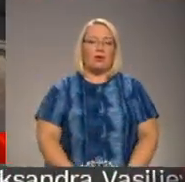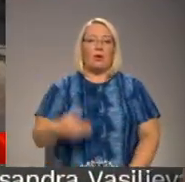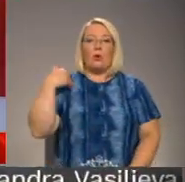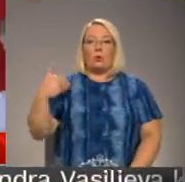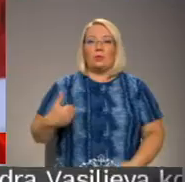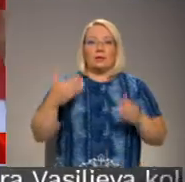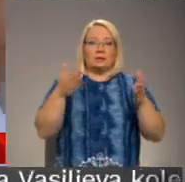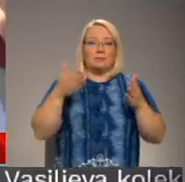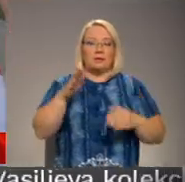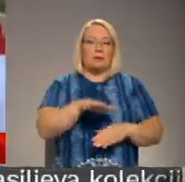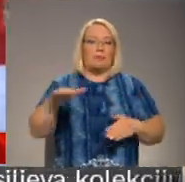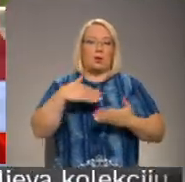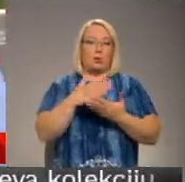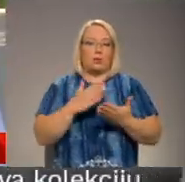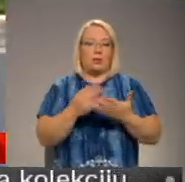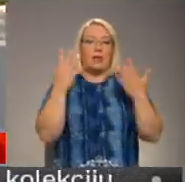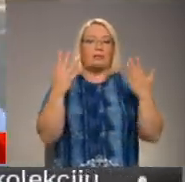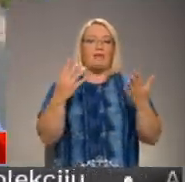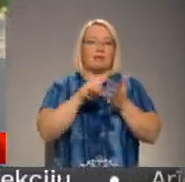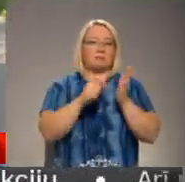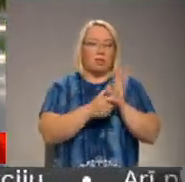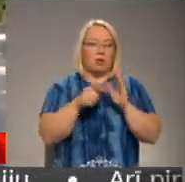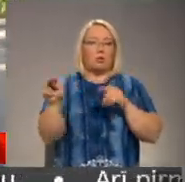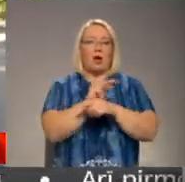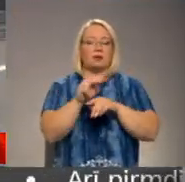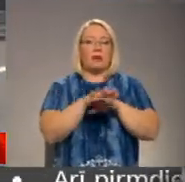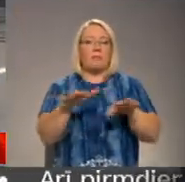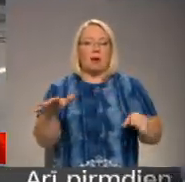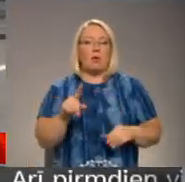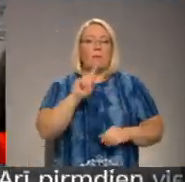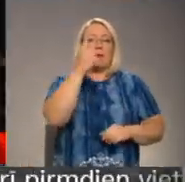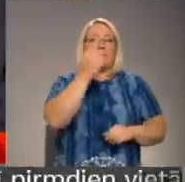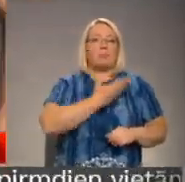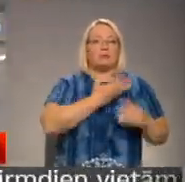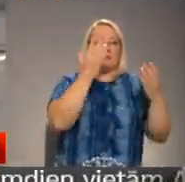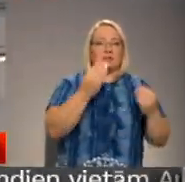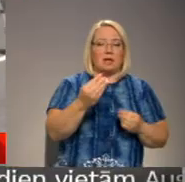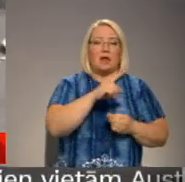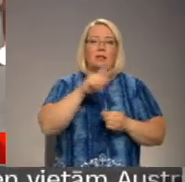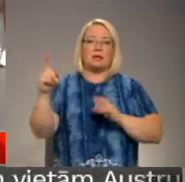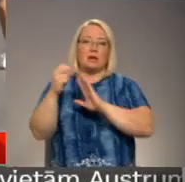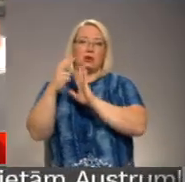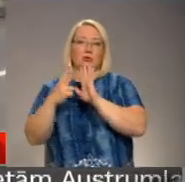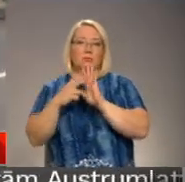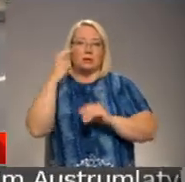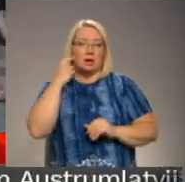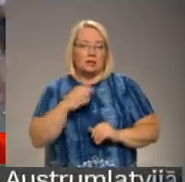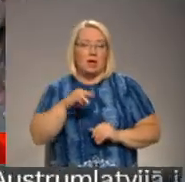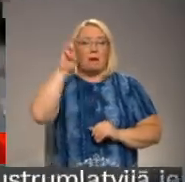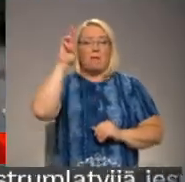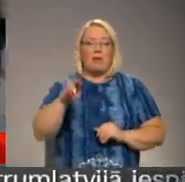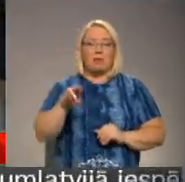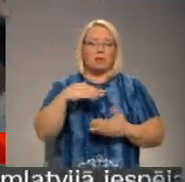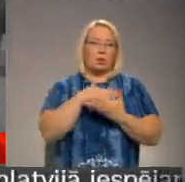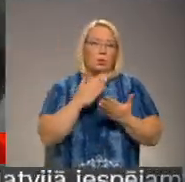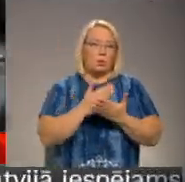Kuldīgas slimnīcas bērnu nodaļā ir 9 palātas, kurās ārstē bērnus no to pirmajām dzīves dienām līdz 18 gadu vecumam. Mēnesī nodaļā